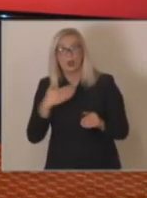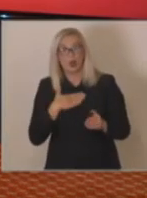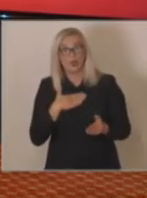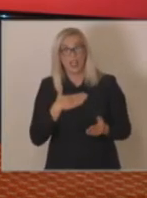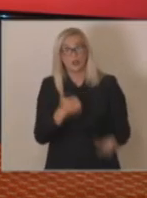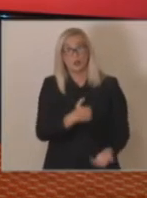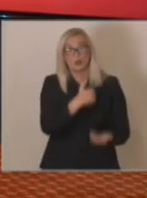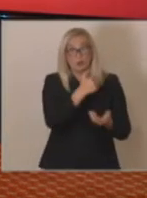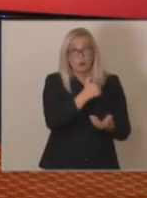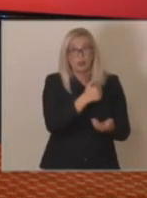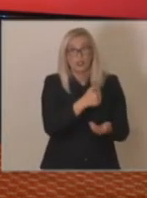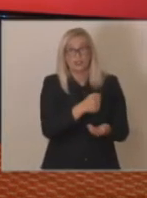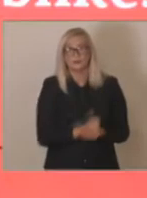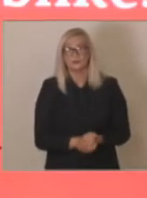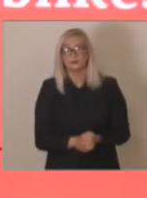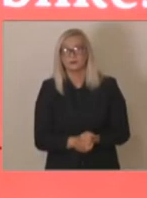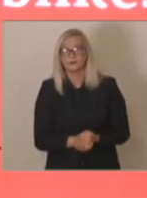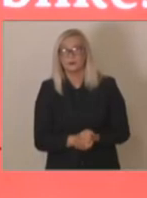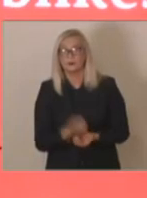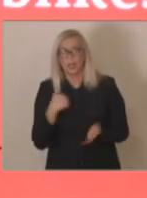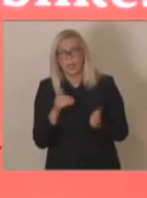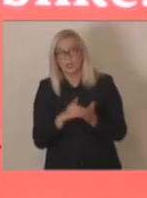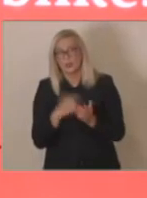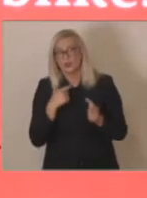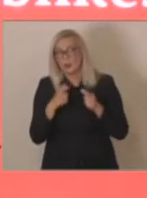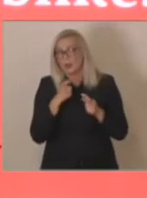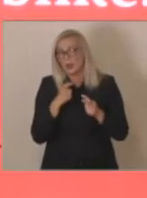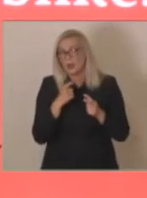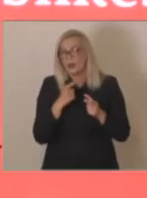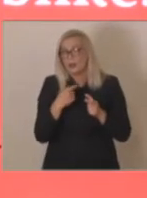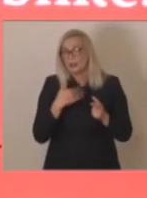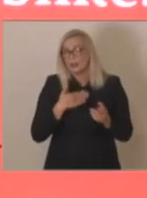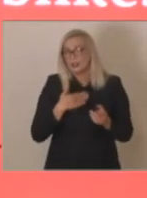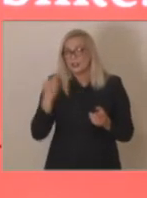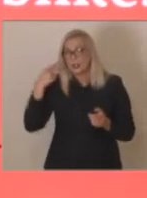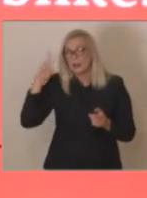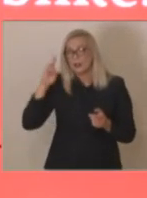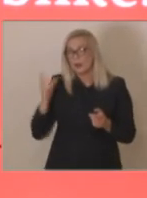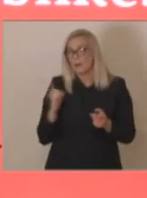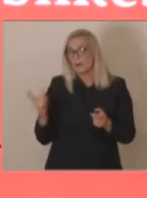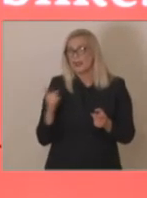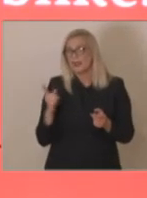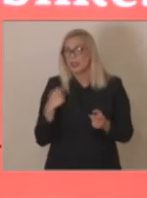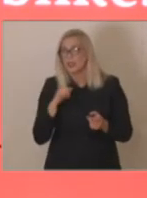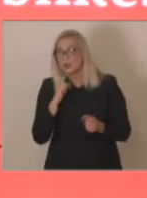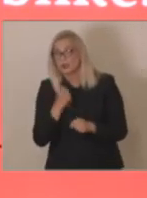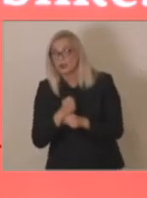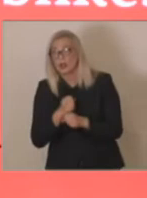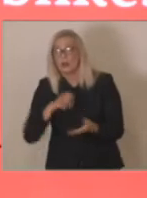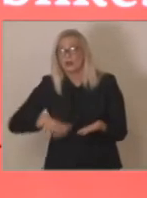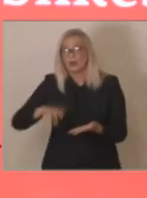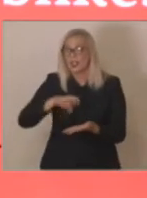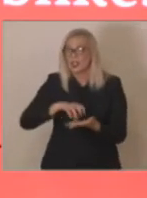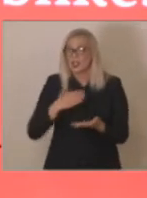буџет, меѓутоа со оглед на тоа што се уште преговараме со нашите меѓународни партнери, институции со кои што работиме во регионот,